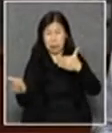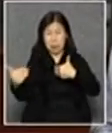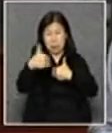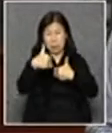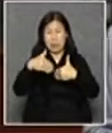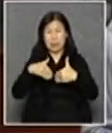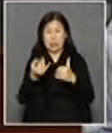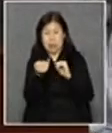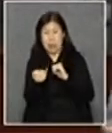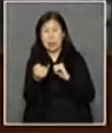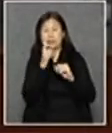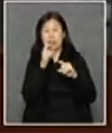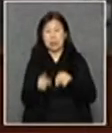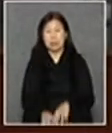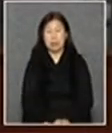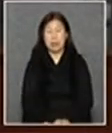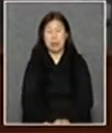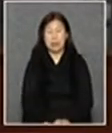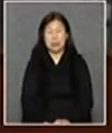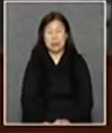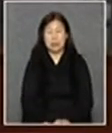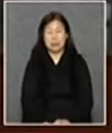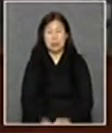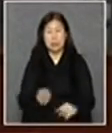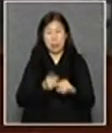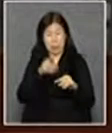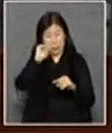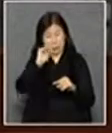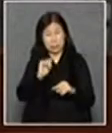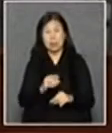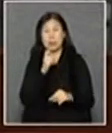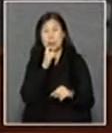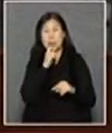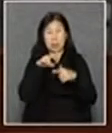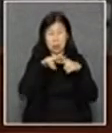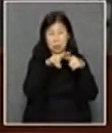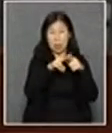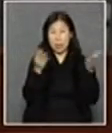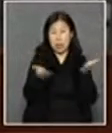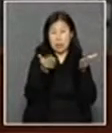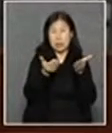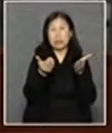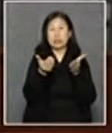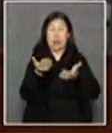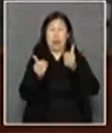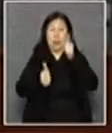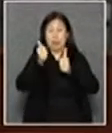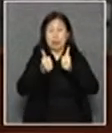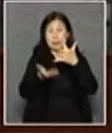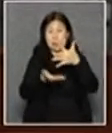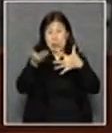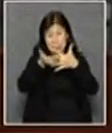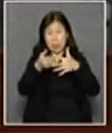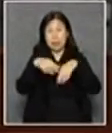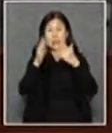行。所以在這一點上的話，能夠可以藉著推廣這件盛事，能夠提高了同學